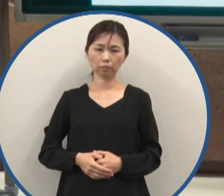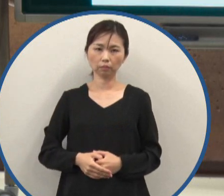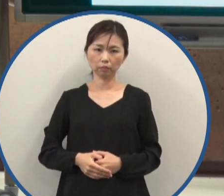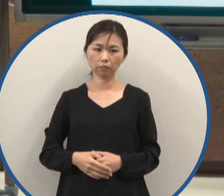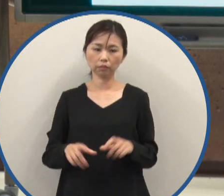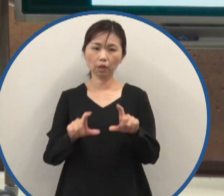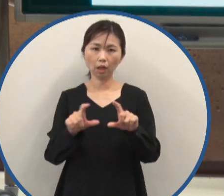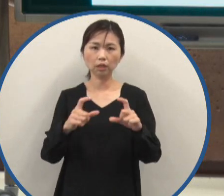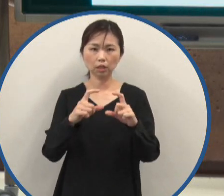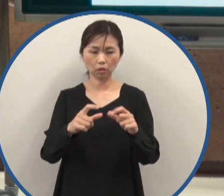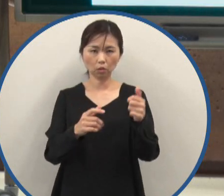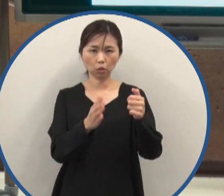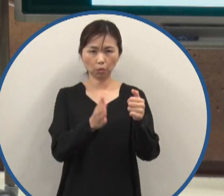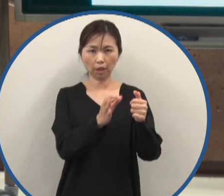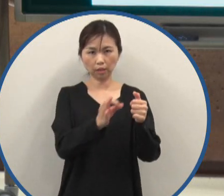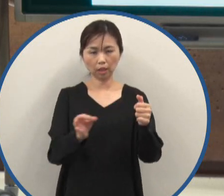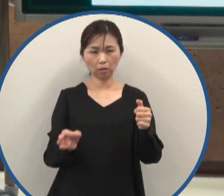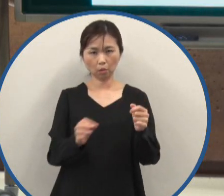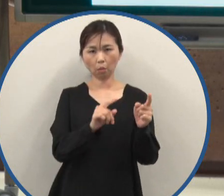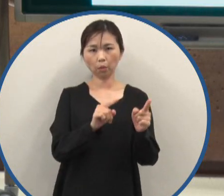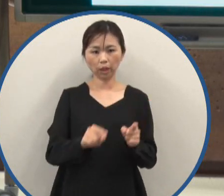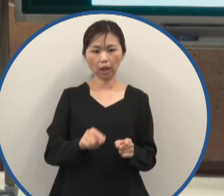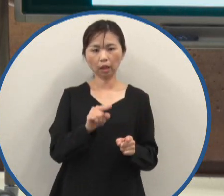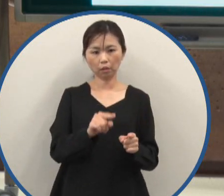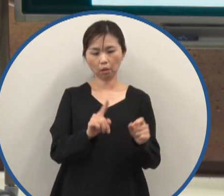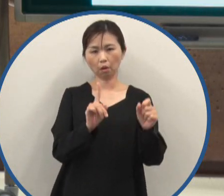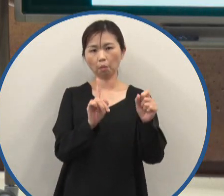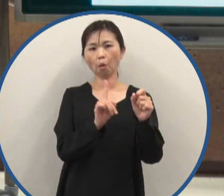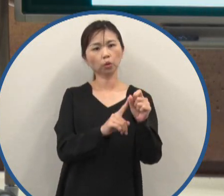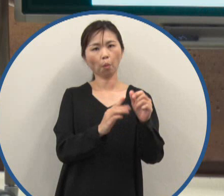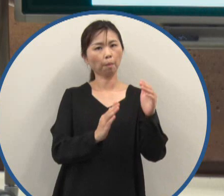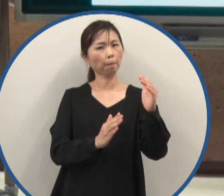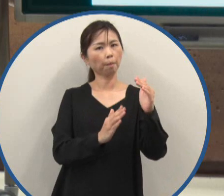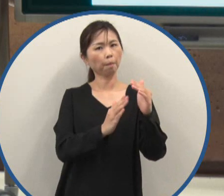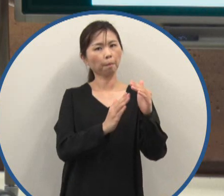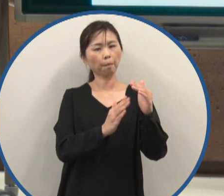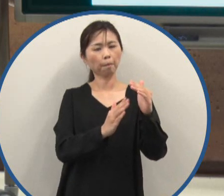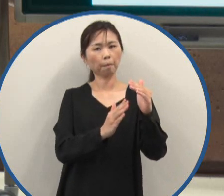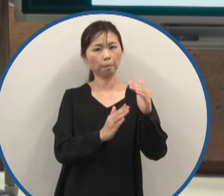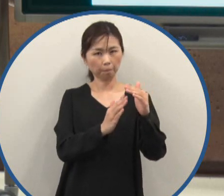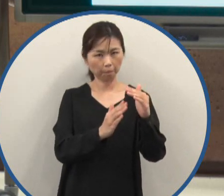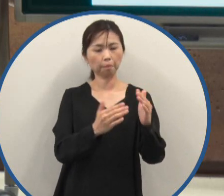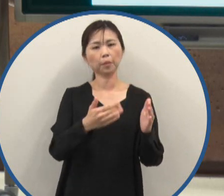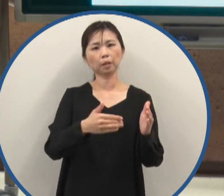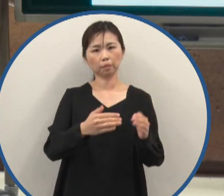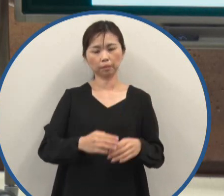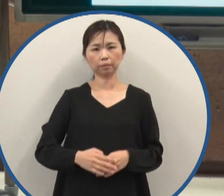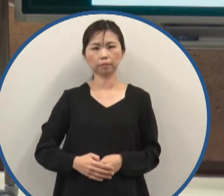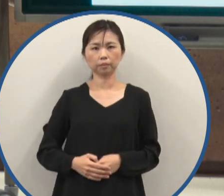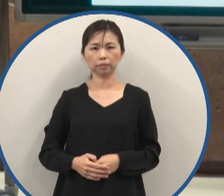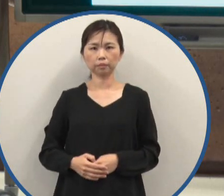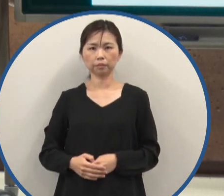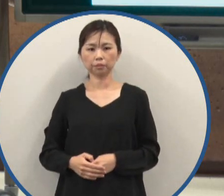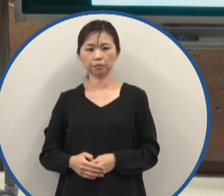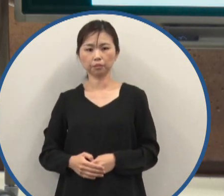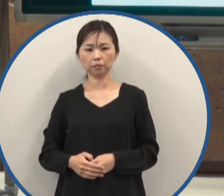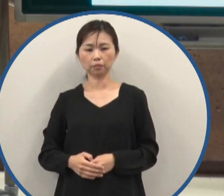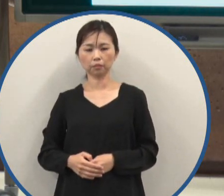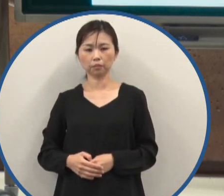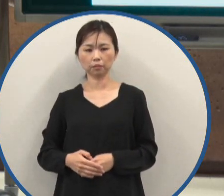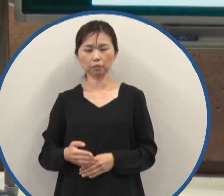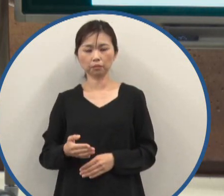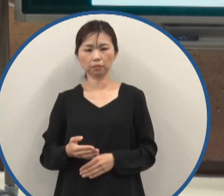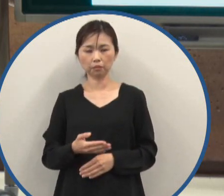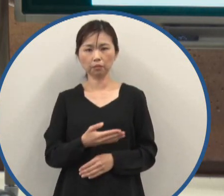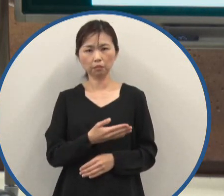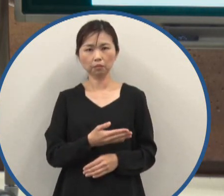も 50% 減なんですけど、まあ、これはここまでいってないということですよね。でこちら